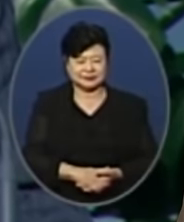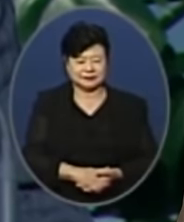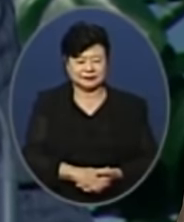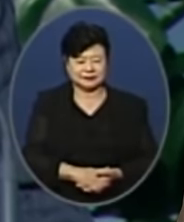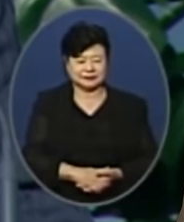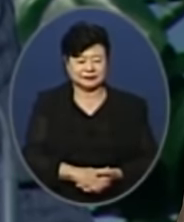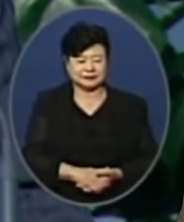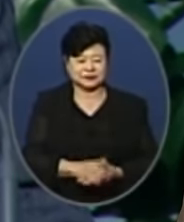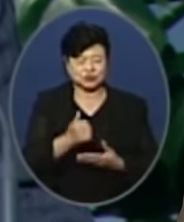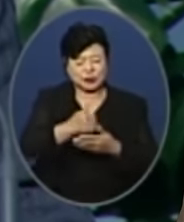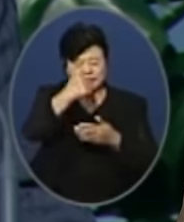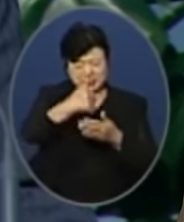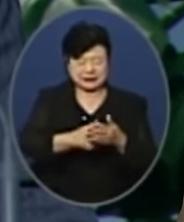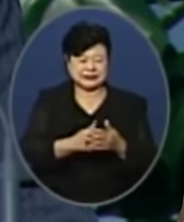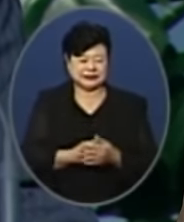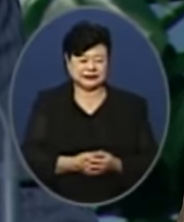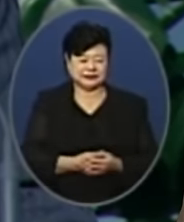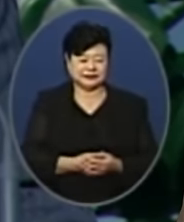타락했습니다.